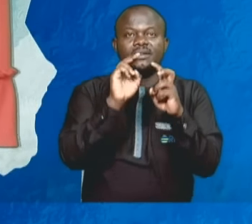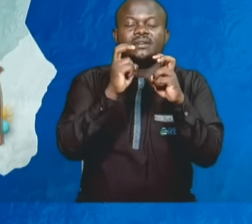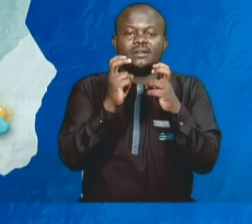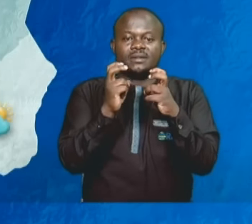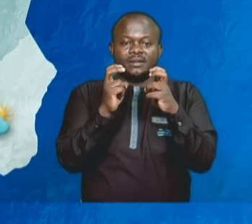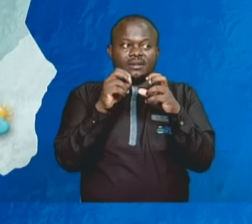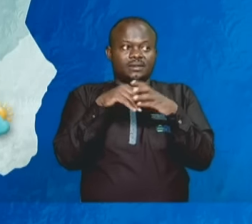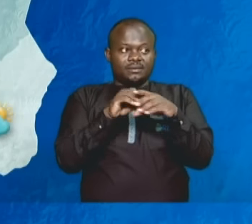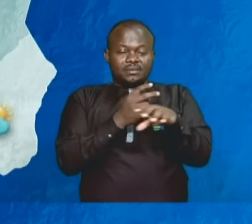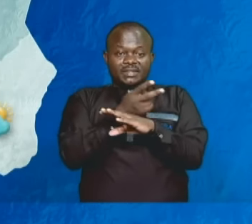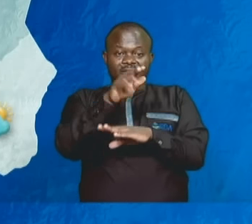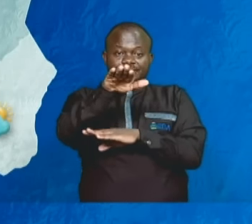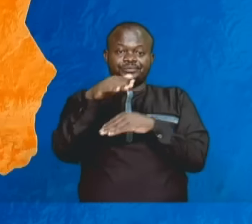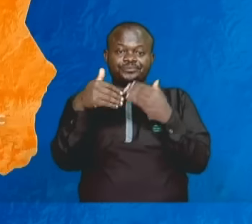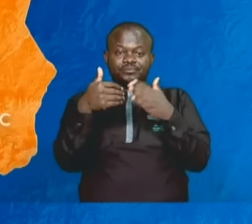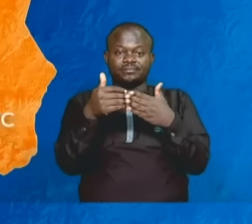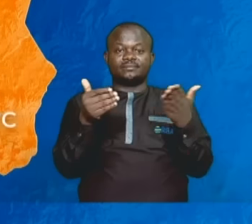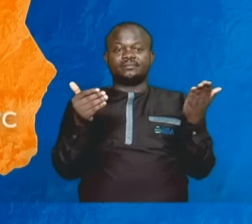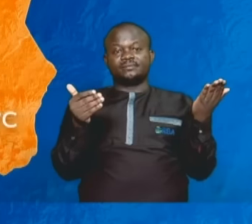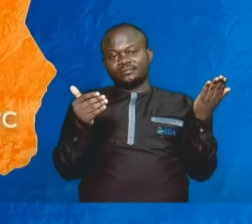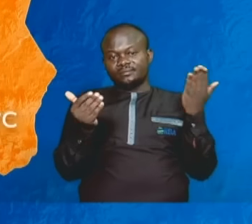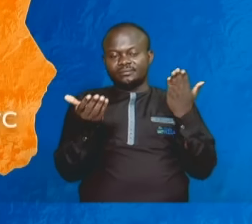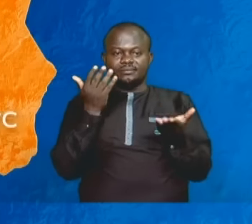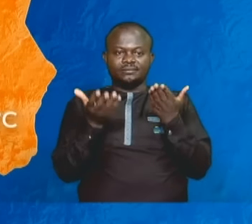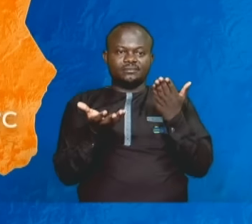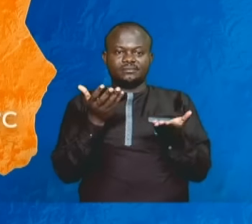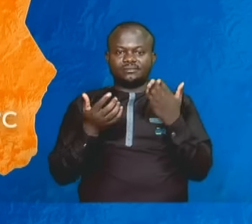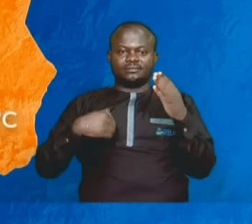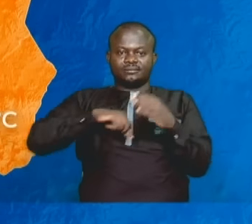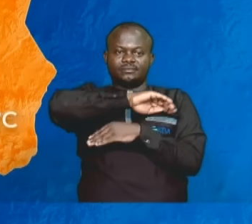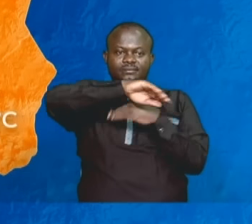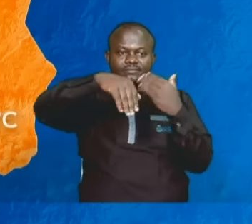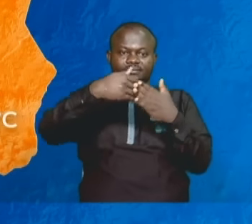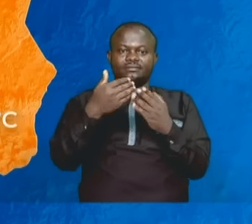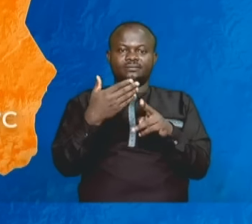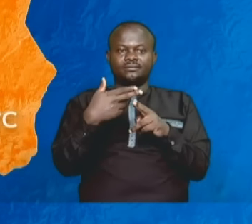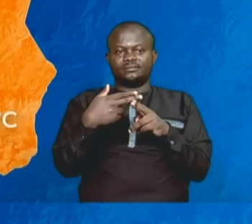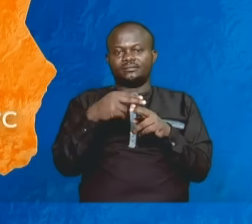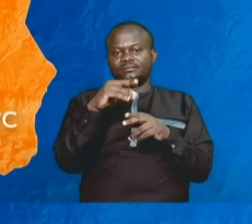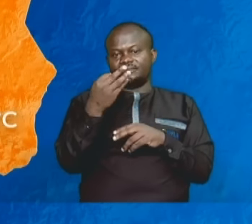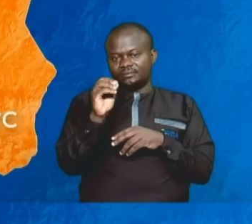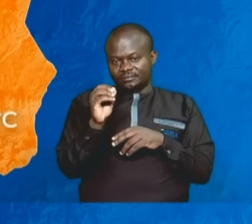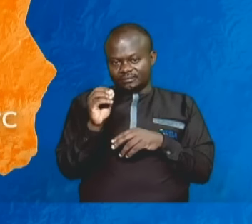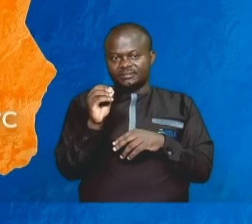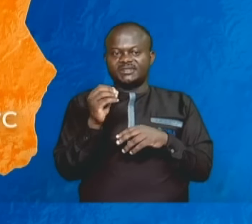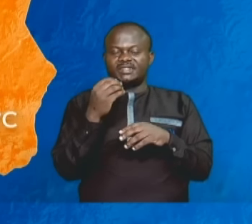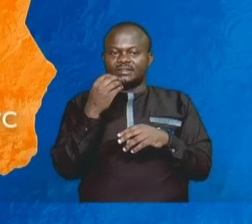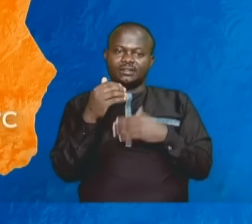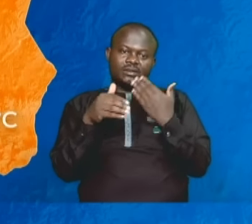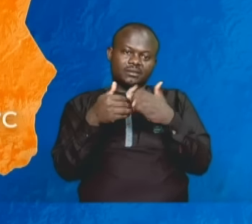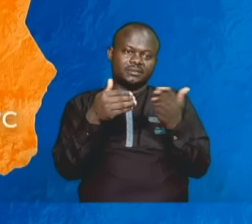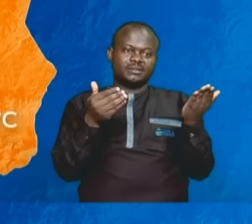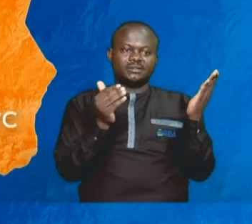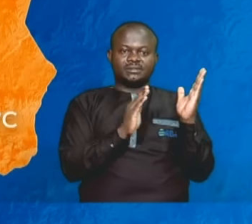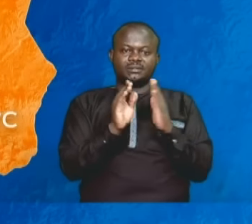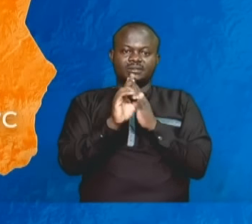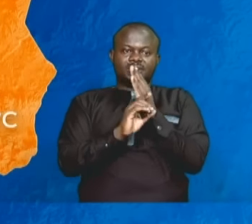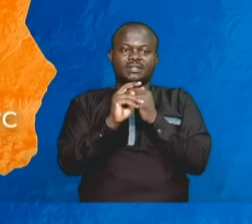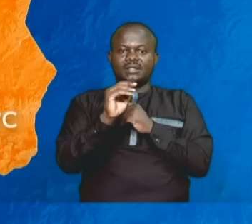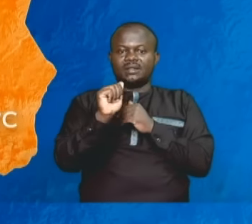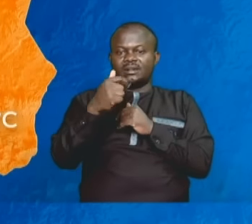ku masaha ku gicamunsi n'ubundi igipimo cy'ubushyuhe kizagera kuri degrees Celsius 30. Izi degrees Celsius 30 zikaba ziteganijwe mu karere ka